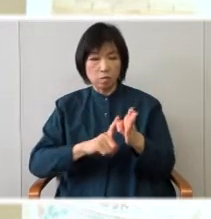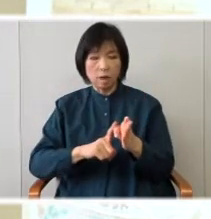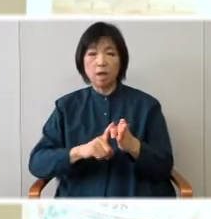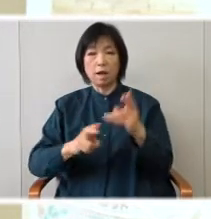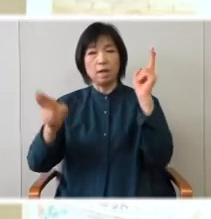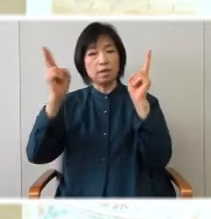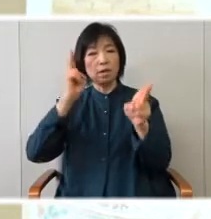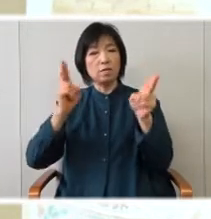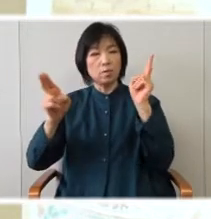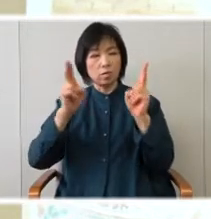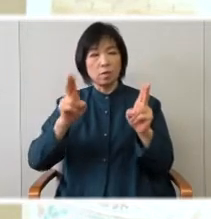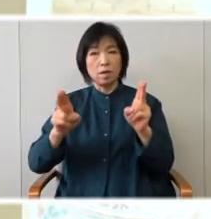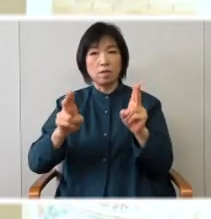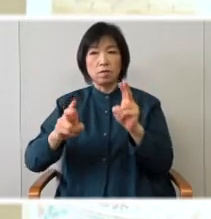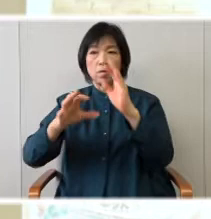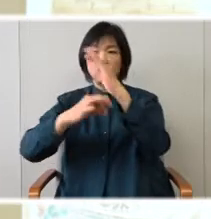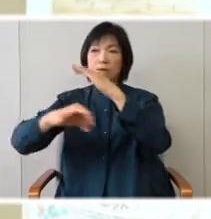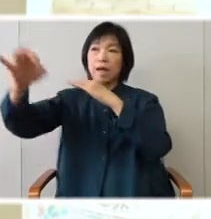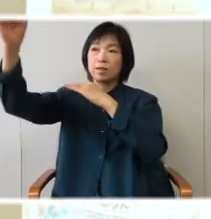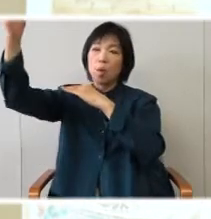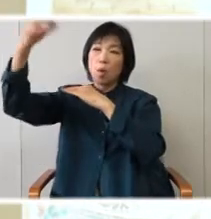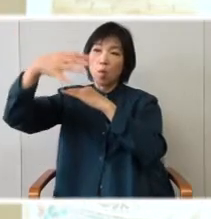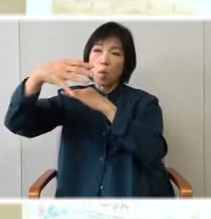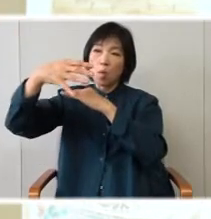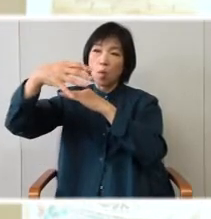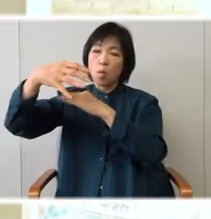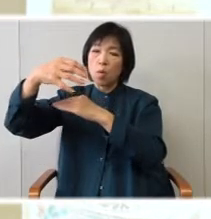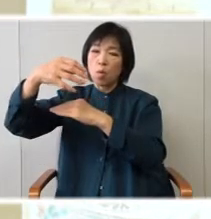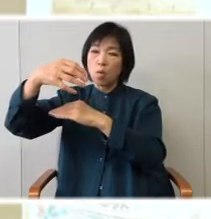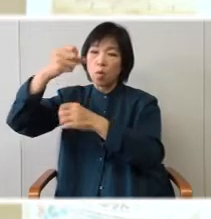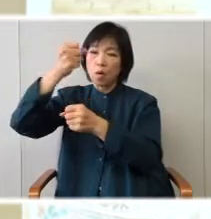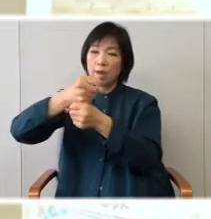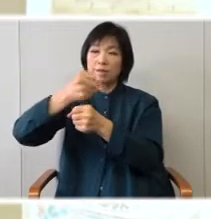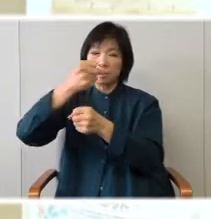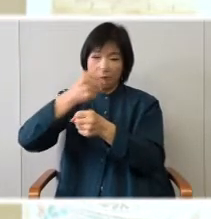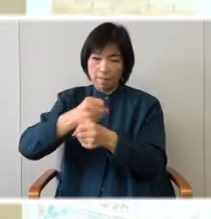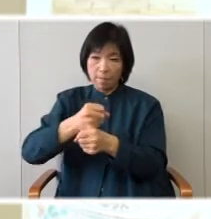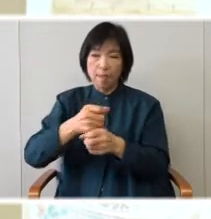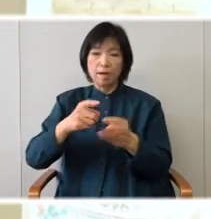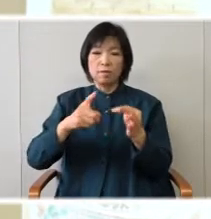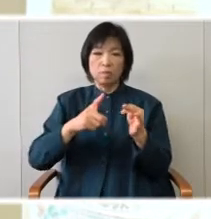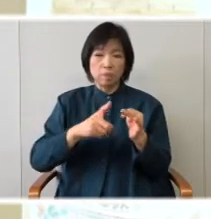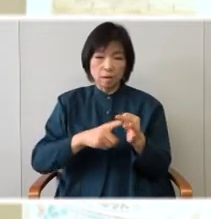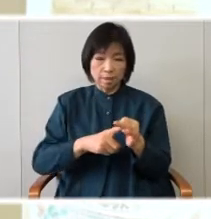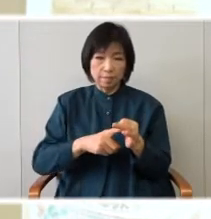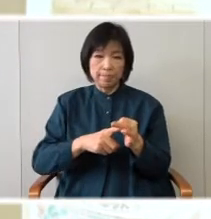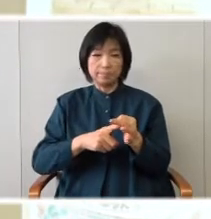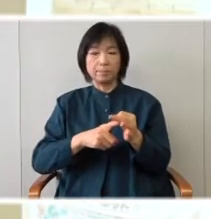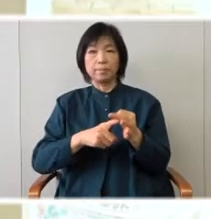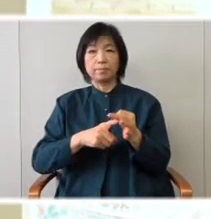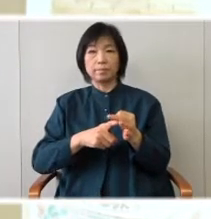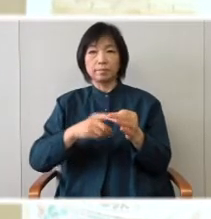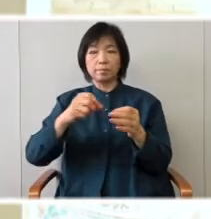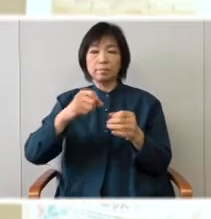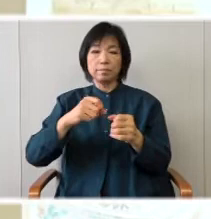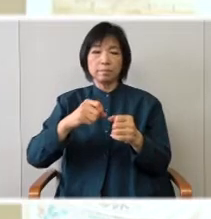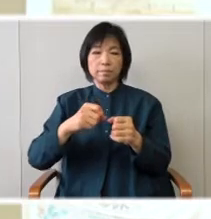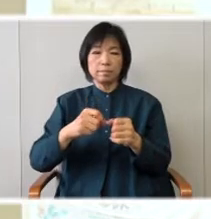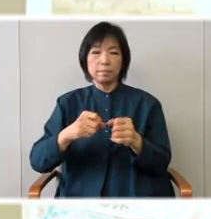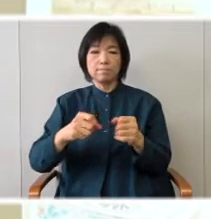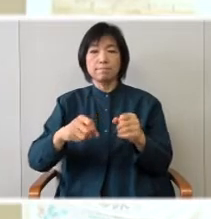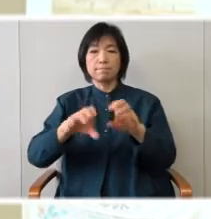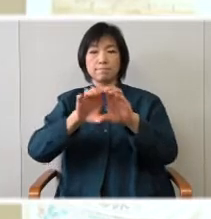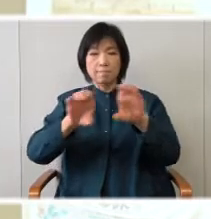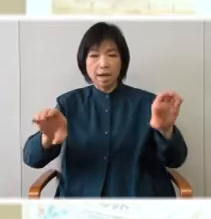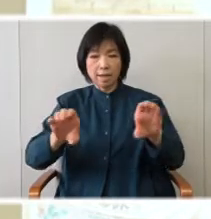太陽光発電設備、あるいは蓄電設備、太陽熱の利用システム、薪